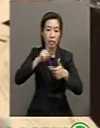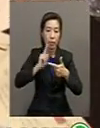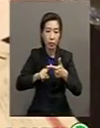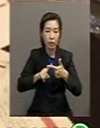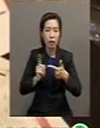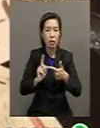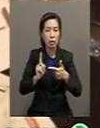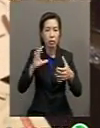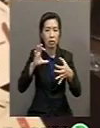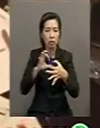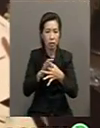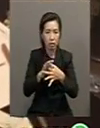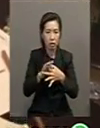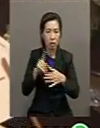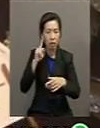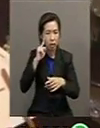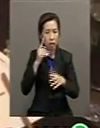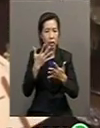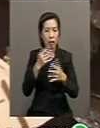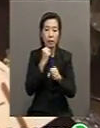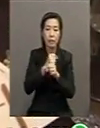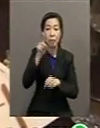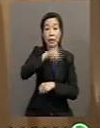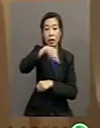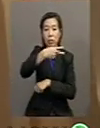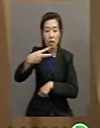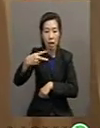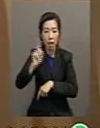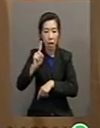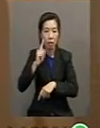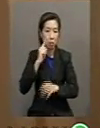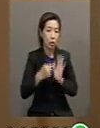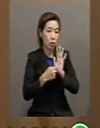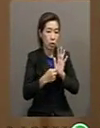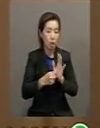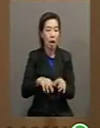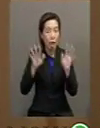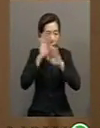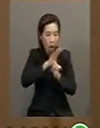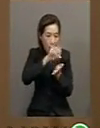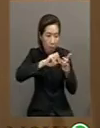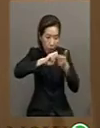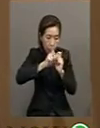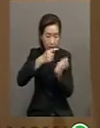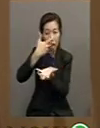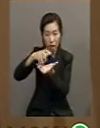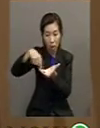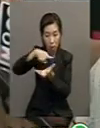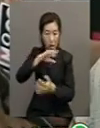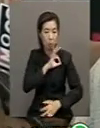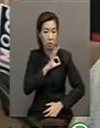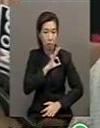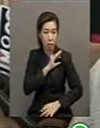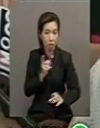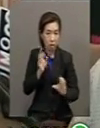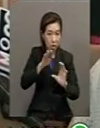เรียกว่าเป็นเรื่องของ Magnetic Bearing Chiller เราก็มีเคสเนี่ยมาเล่าให้สมาชิกฟังว่าการเป็นสมาชิกเนี่ย